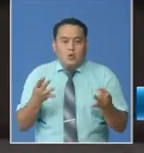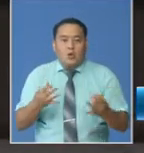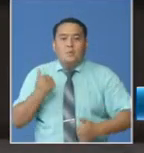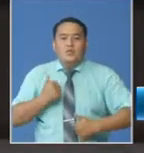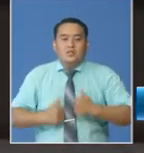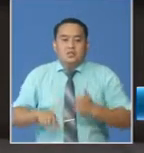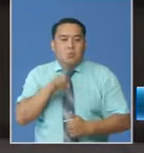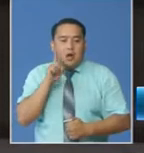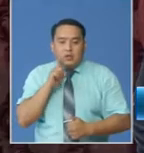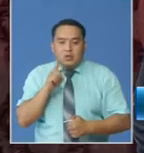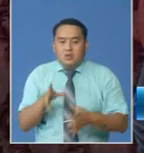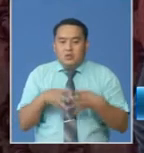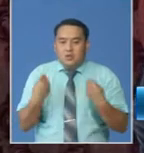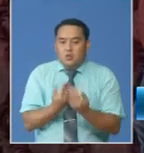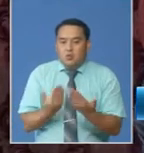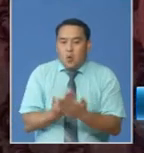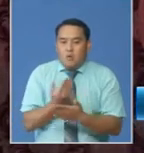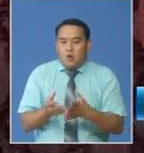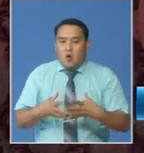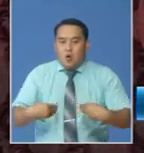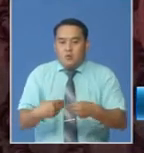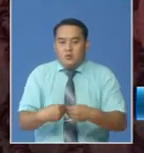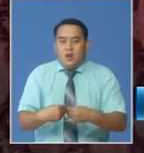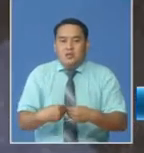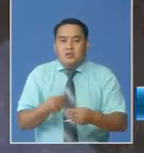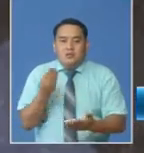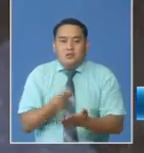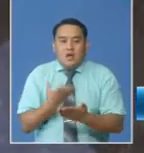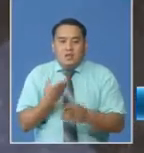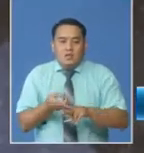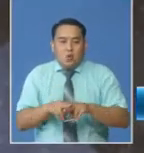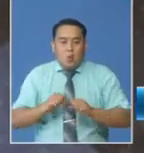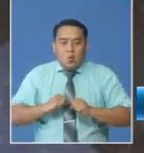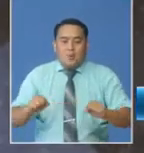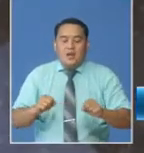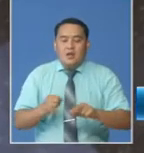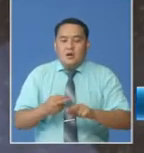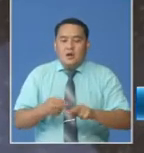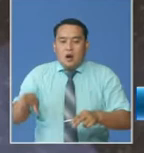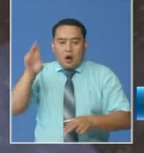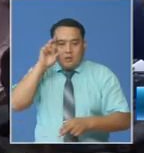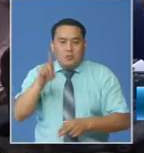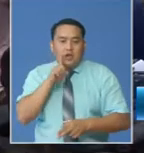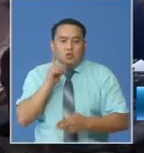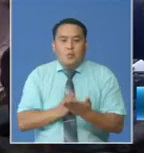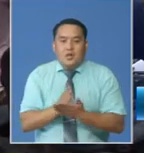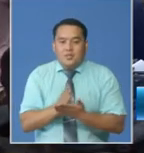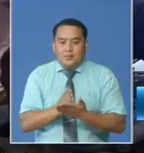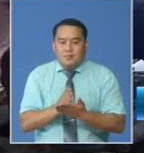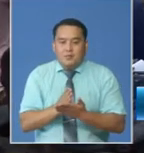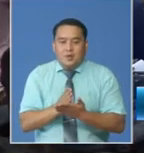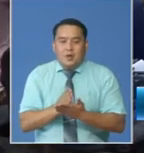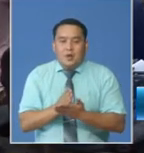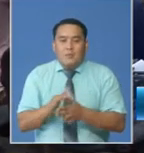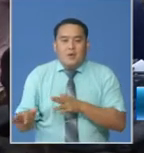престижа молодой семьи в современном обществе, укрепление семейных ценностей, а также реализация государственной молодежной политики.